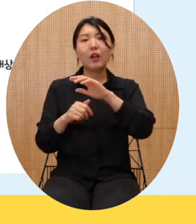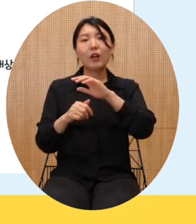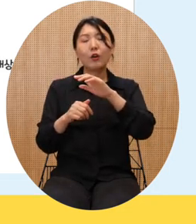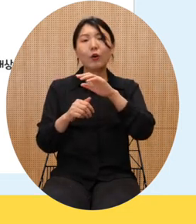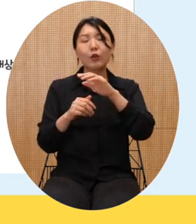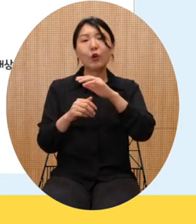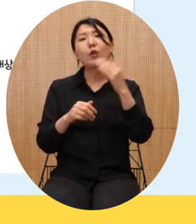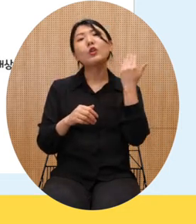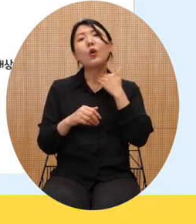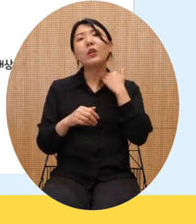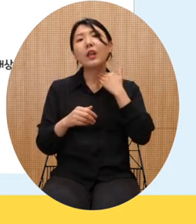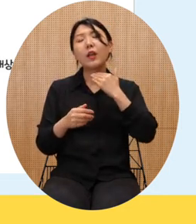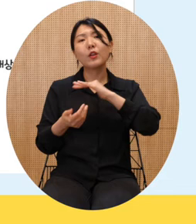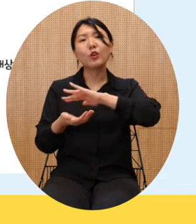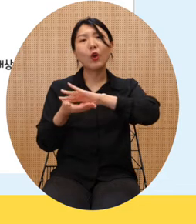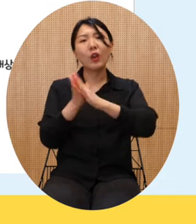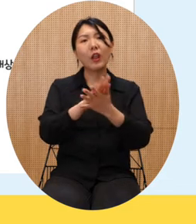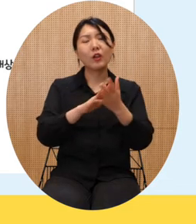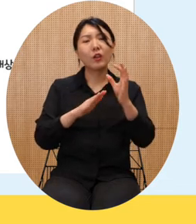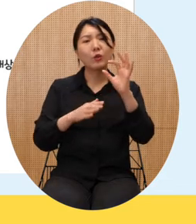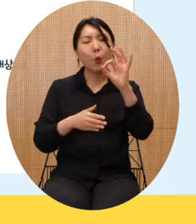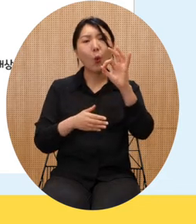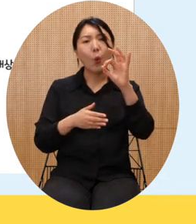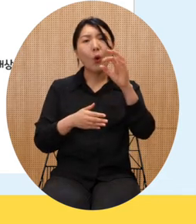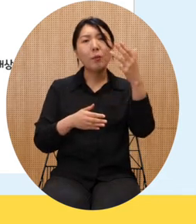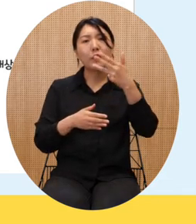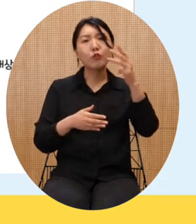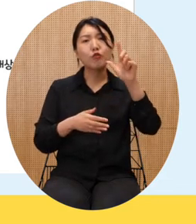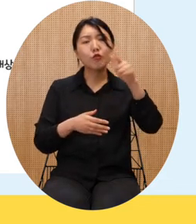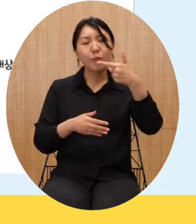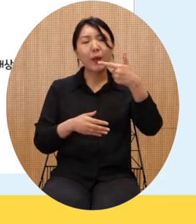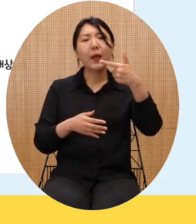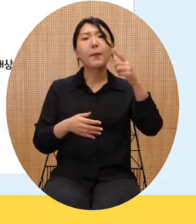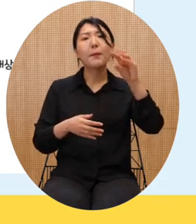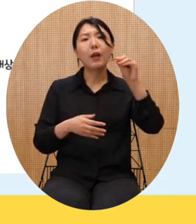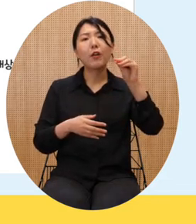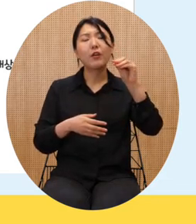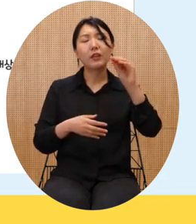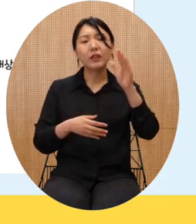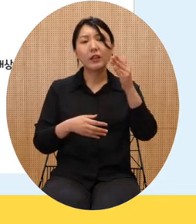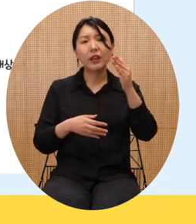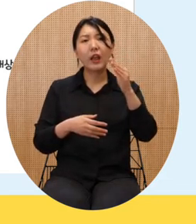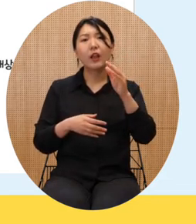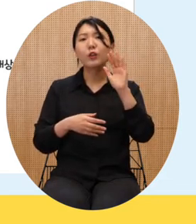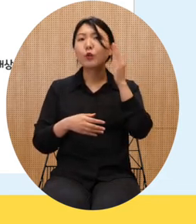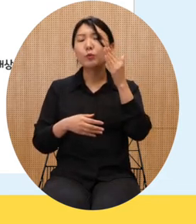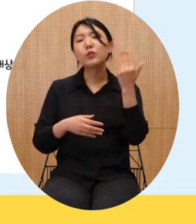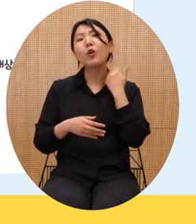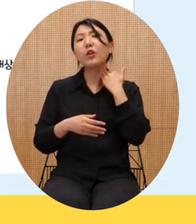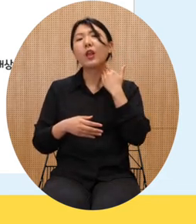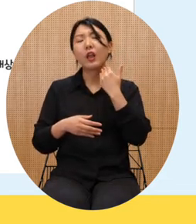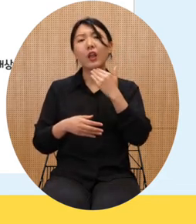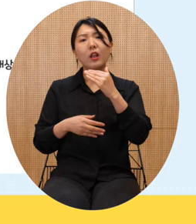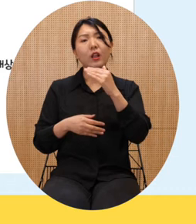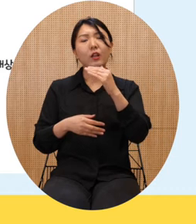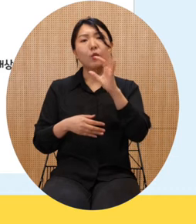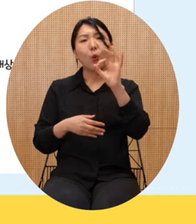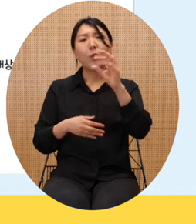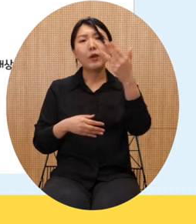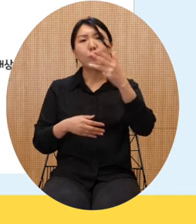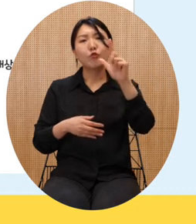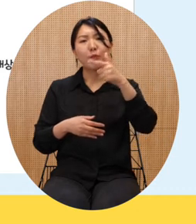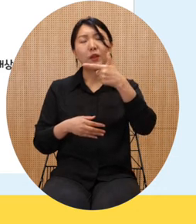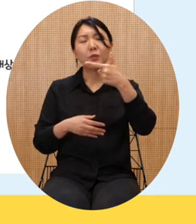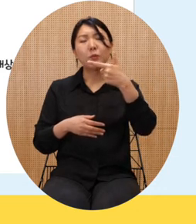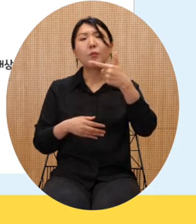하는데요. 지금 시흥형 주거비 지원이 전세 전환가액으로 한 8,600만 원까지 대상인데 이 부분을 좀 빨리 확대를 하자.